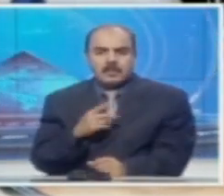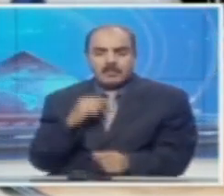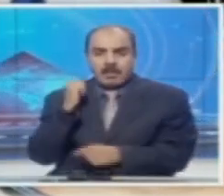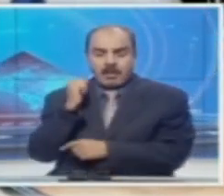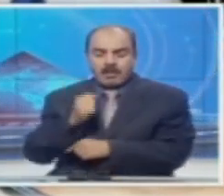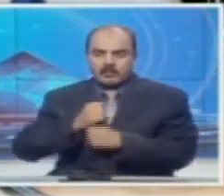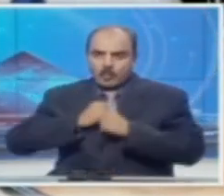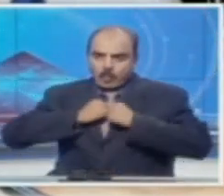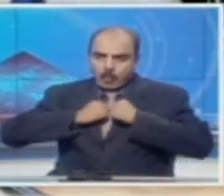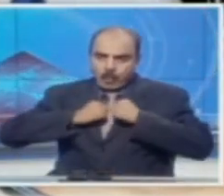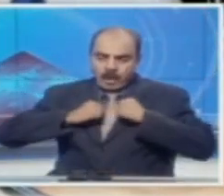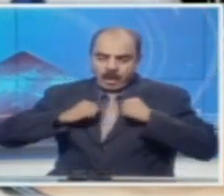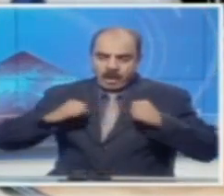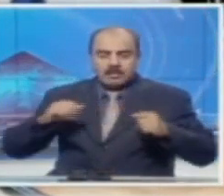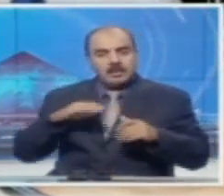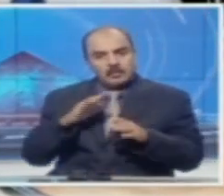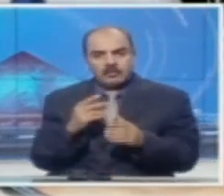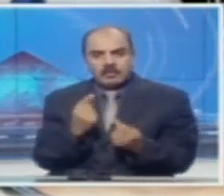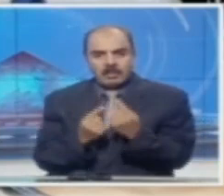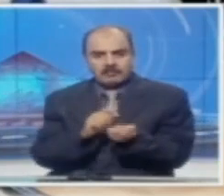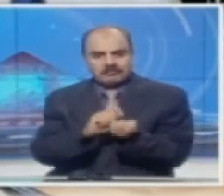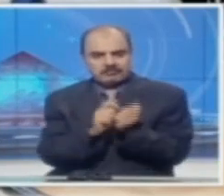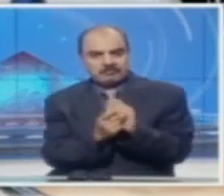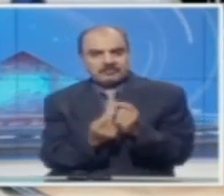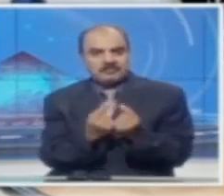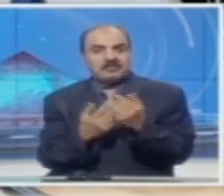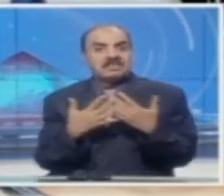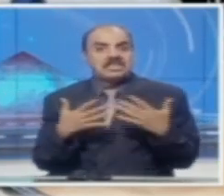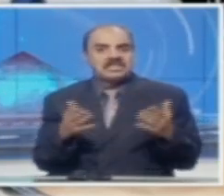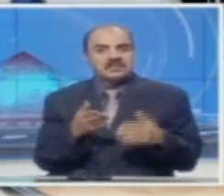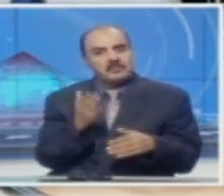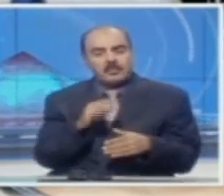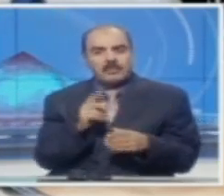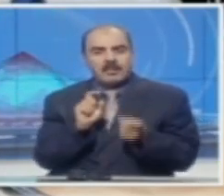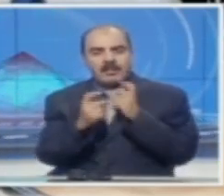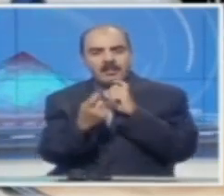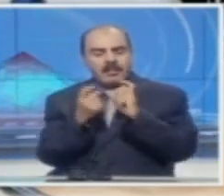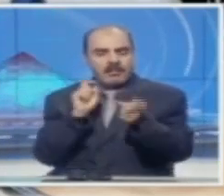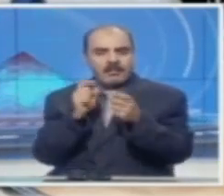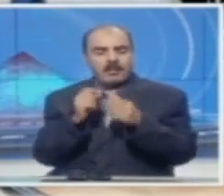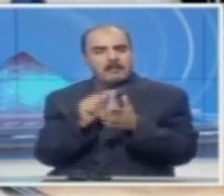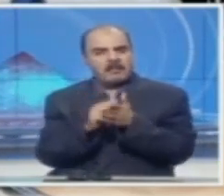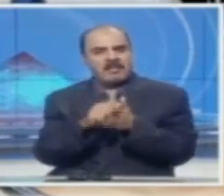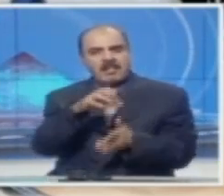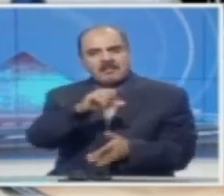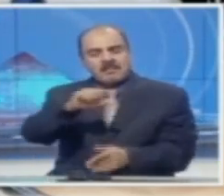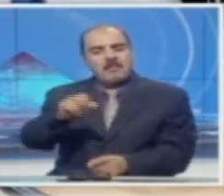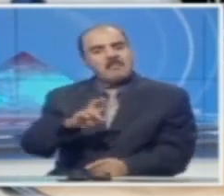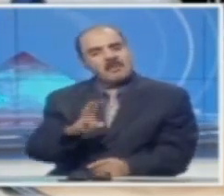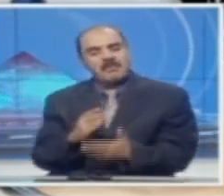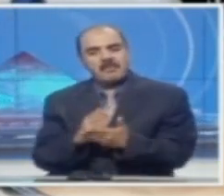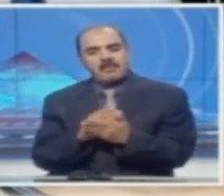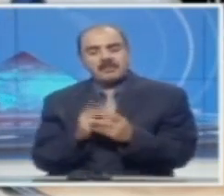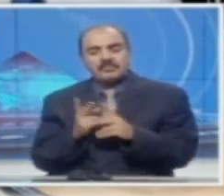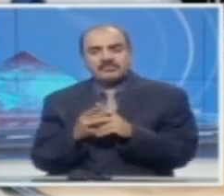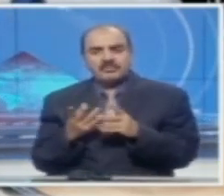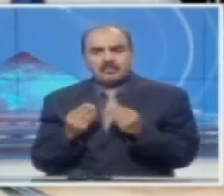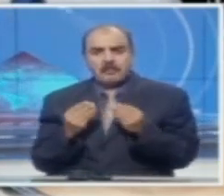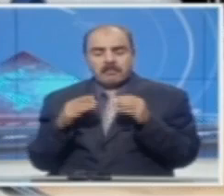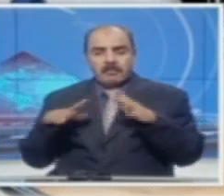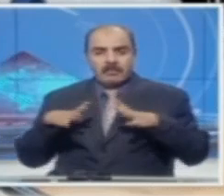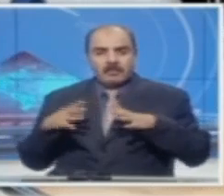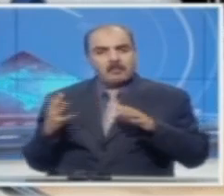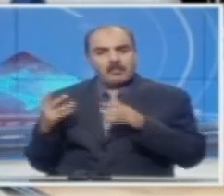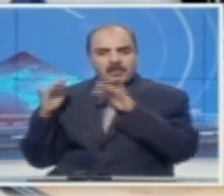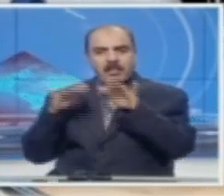الأراضي الشاسعة المستصلحة وما يستتبعها من حركة نقل وتجارة ضخمة وكثافة تشغيل وعمالة